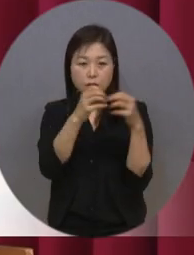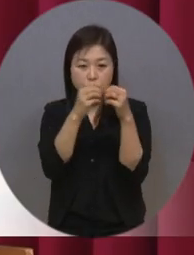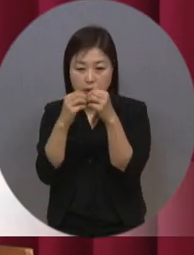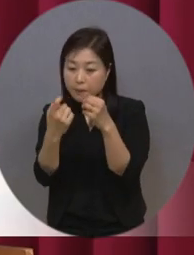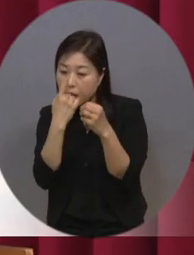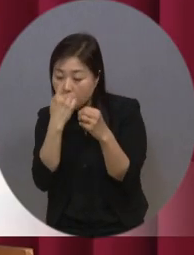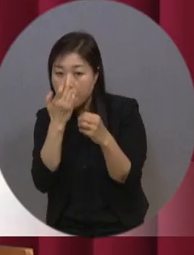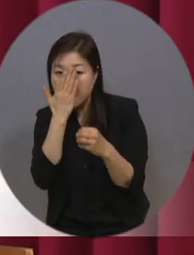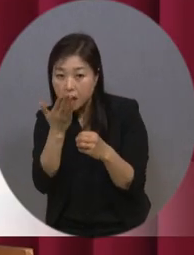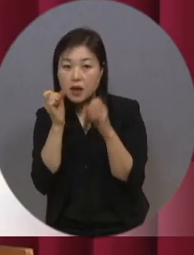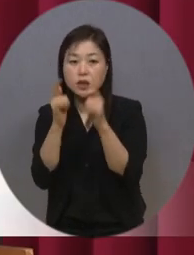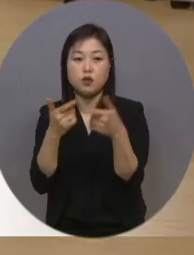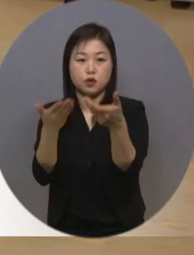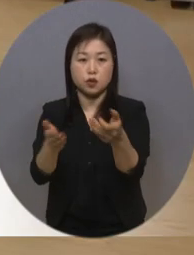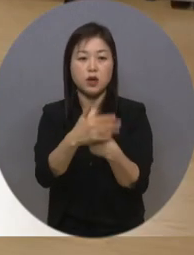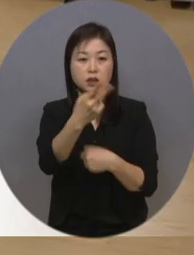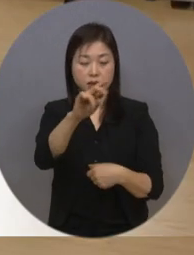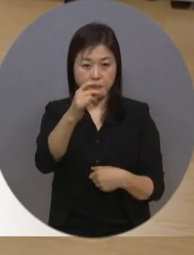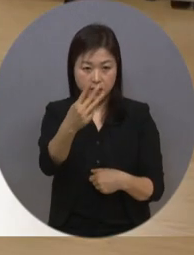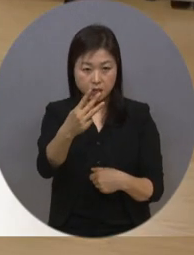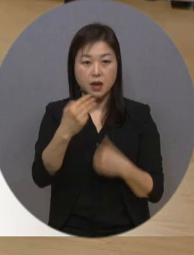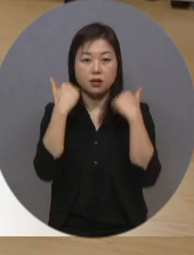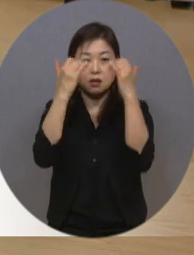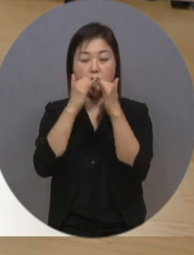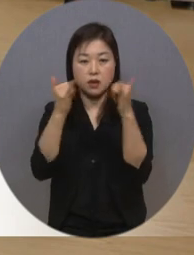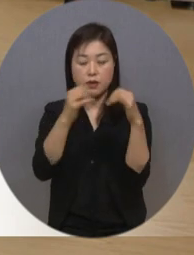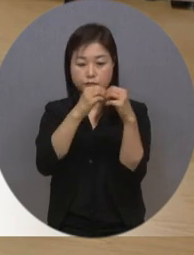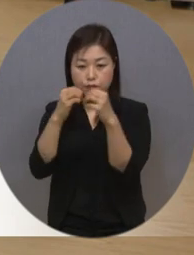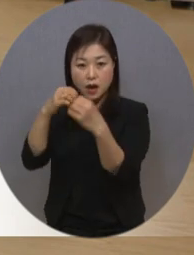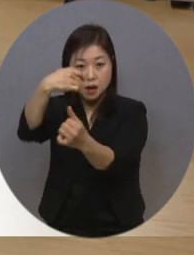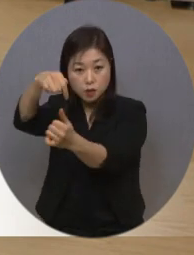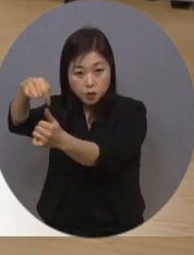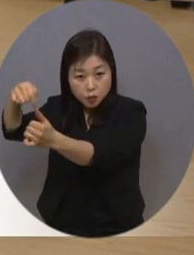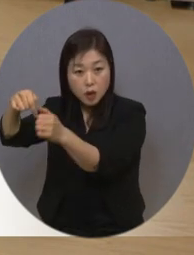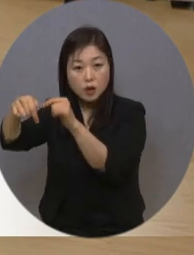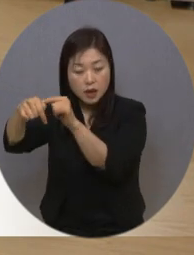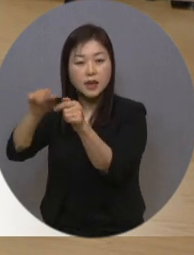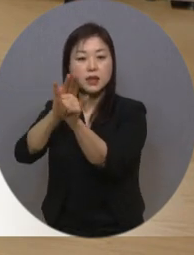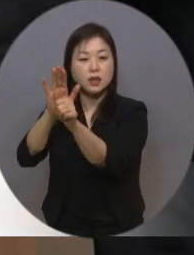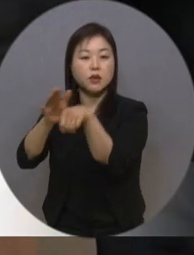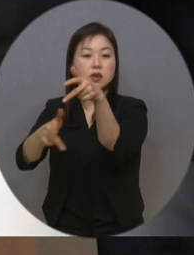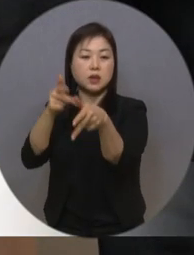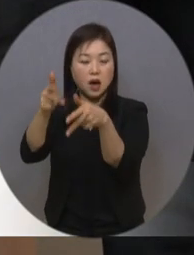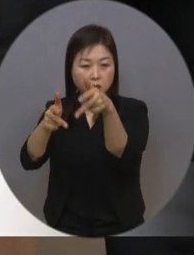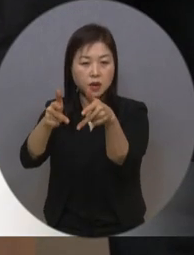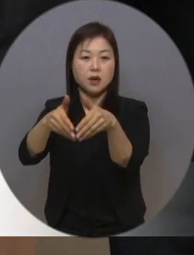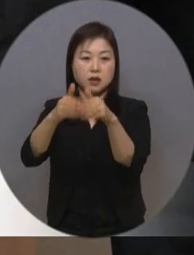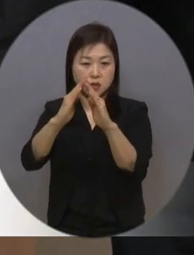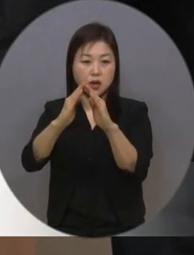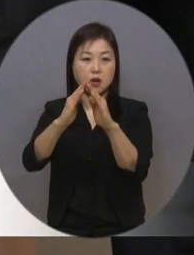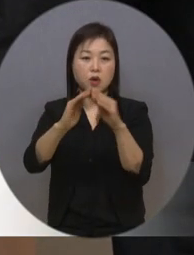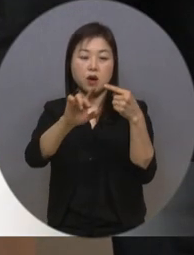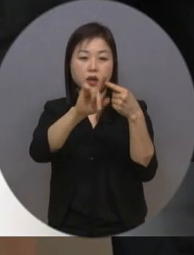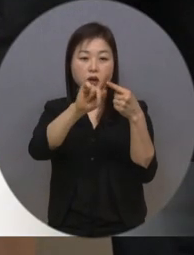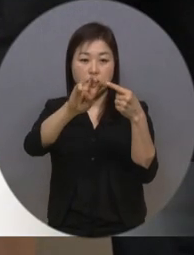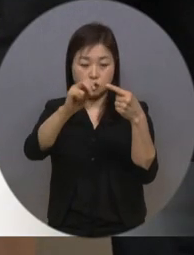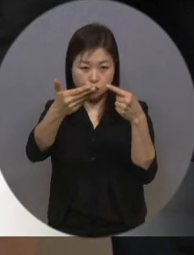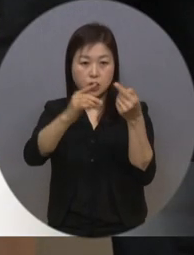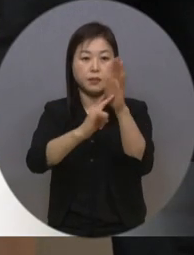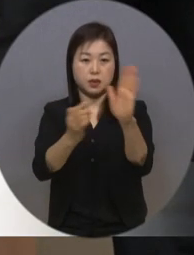위해 2023년 성인 문외교육 지원사업 기본계획을 수립했다고 지난달 29일